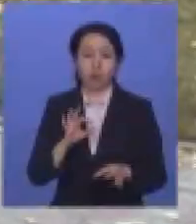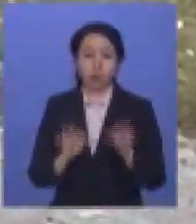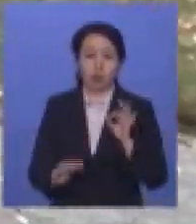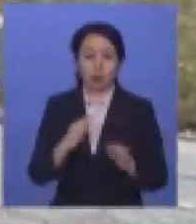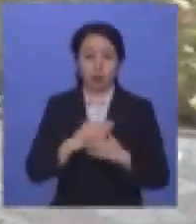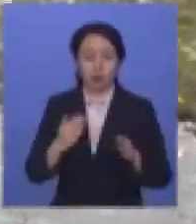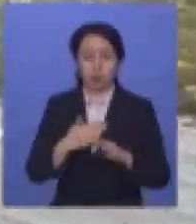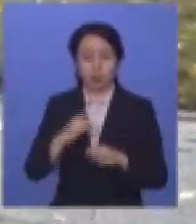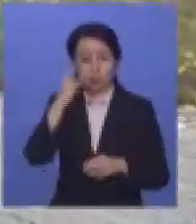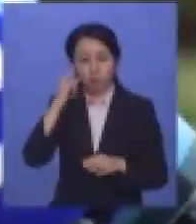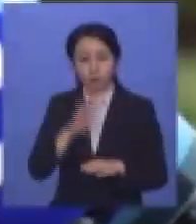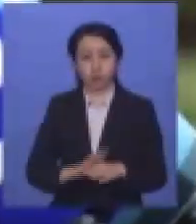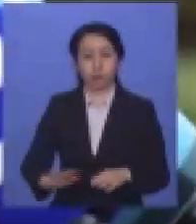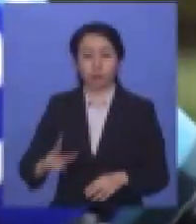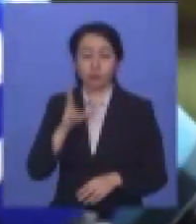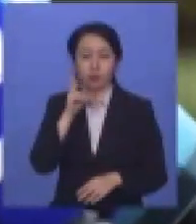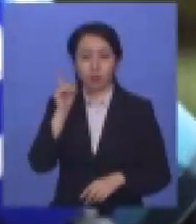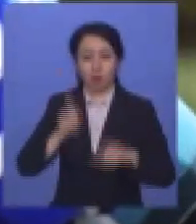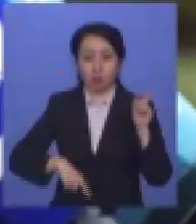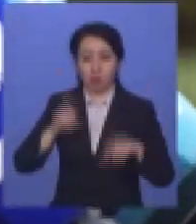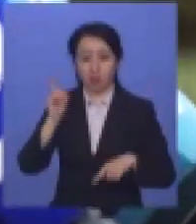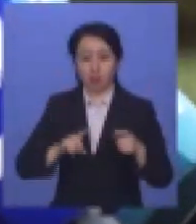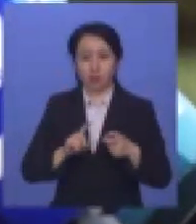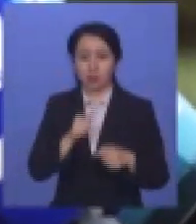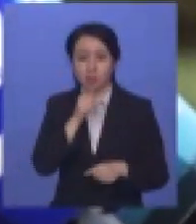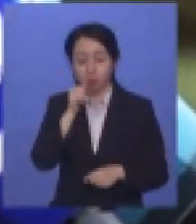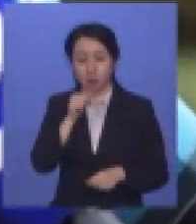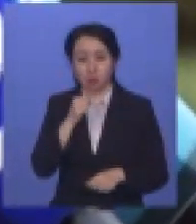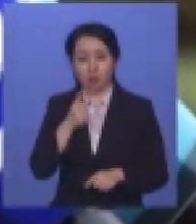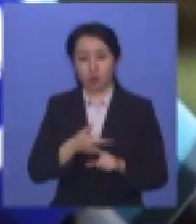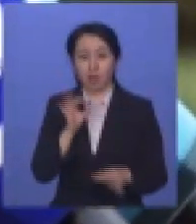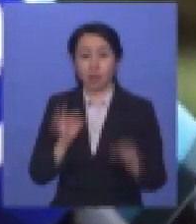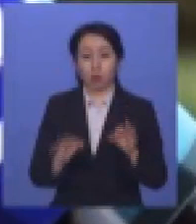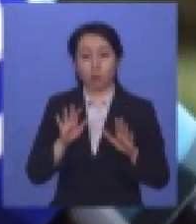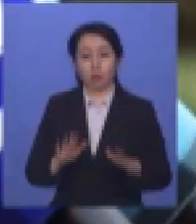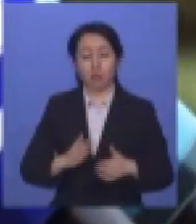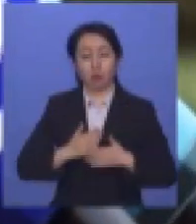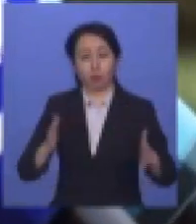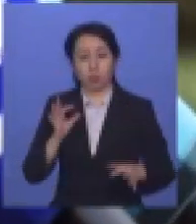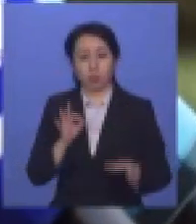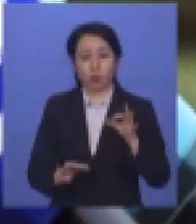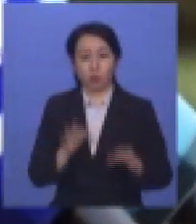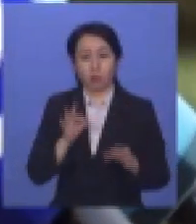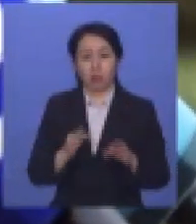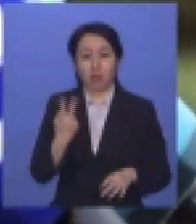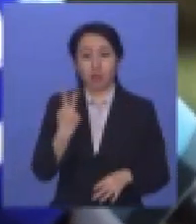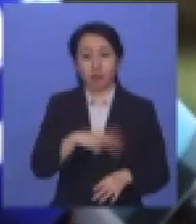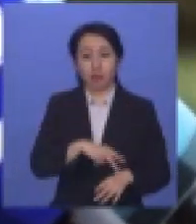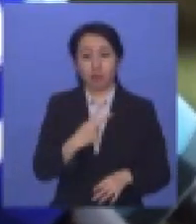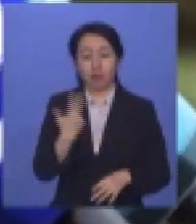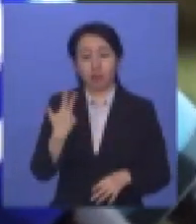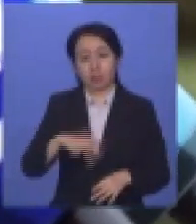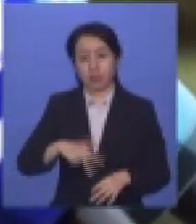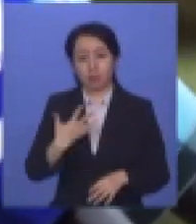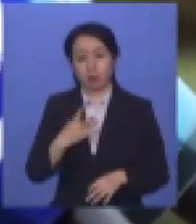на большей части Казахстана. Количество осадков за месяц ожидается около нормы, местами больше нормы. Норма